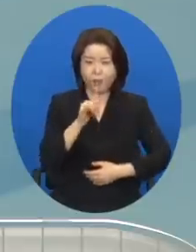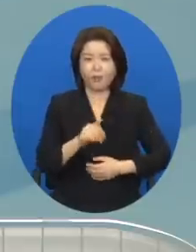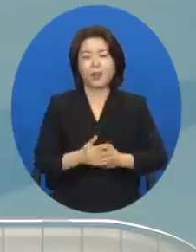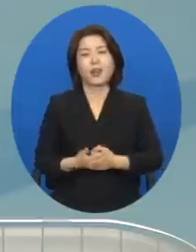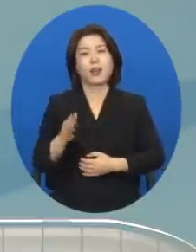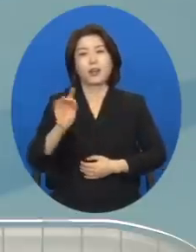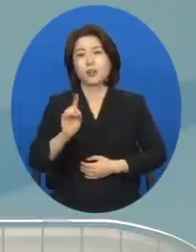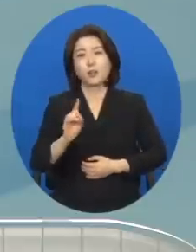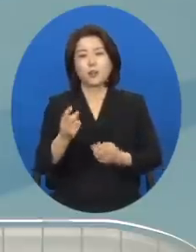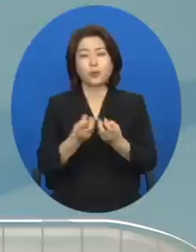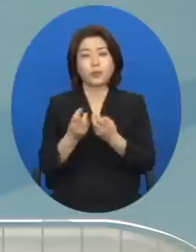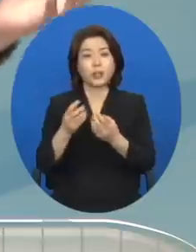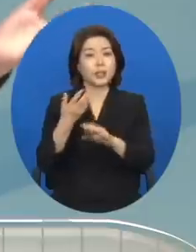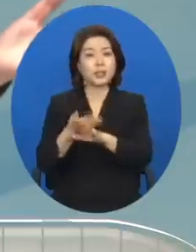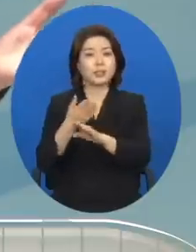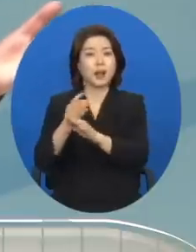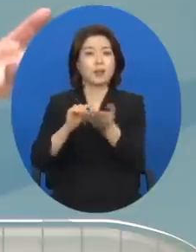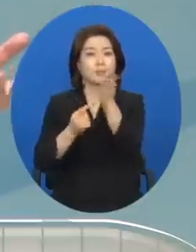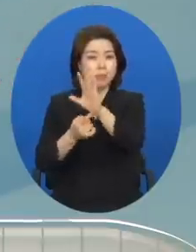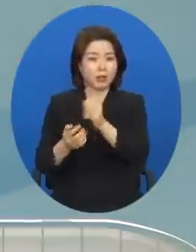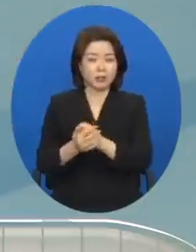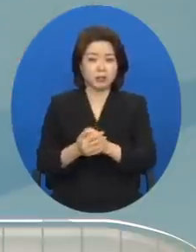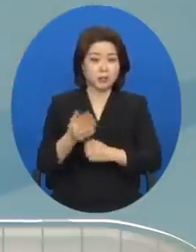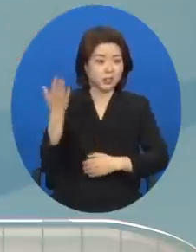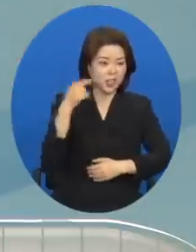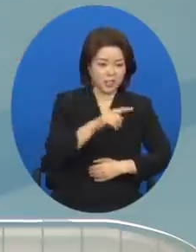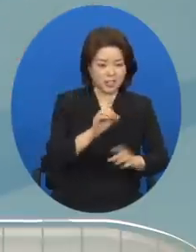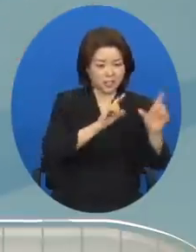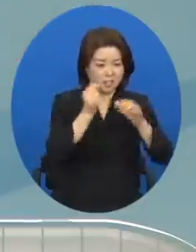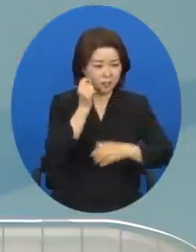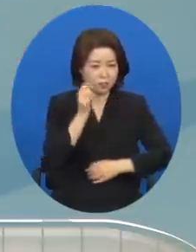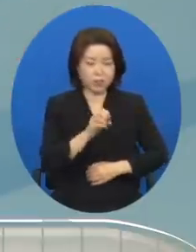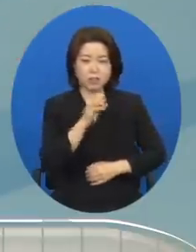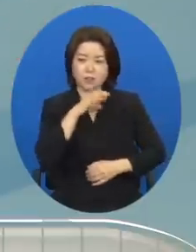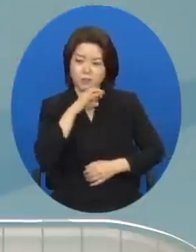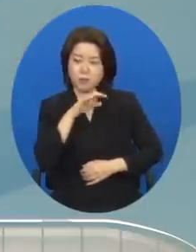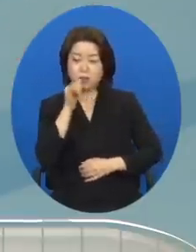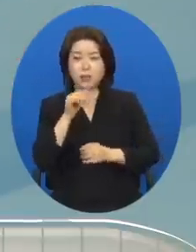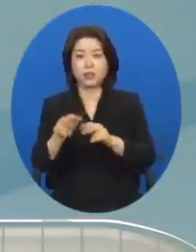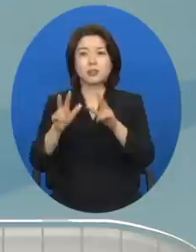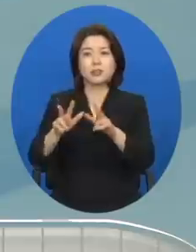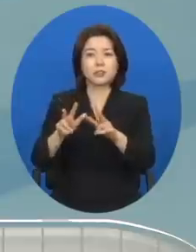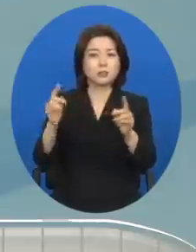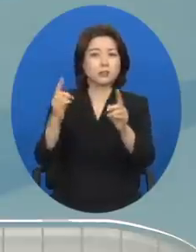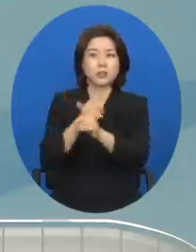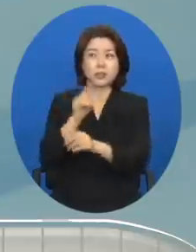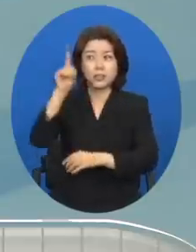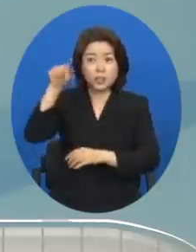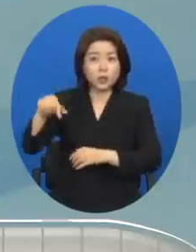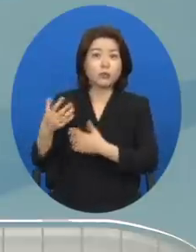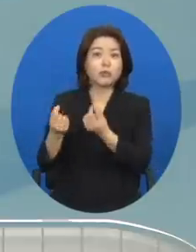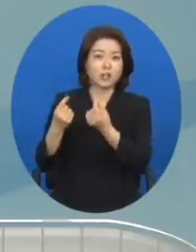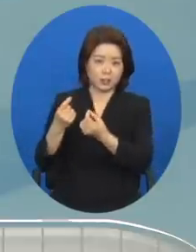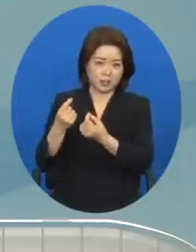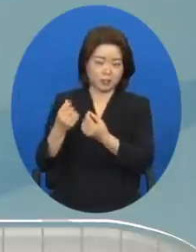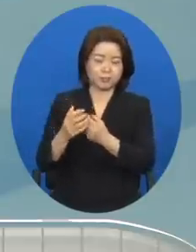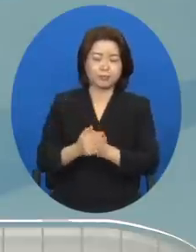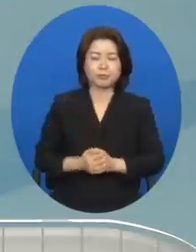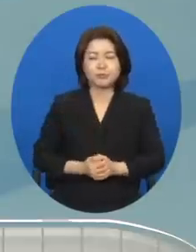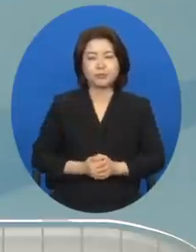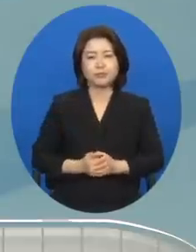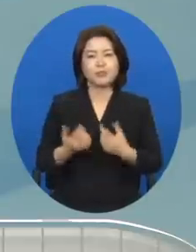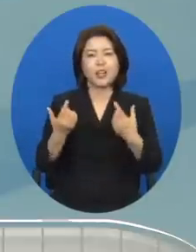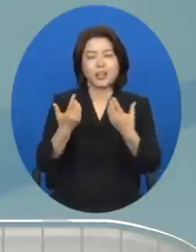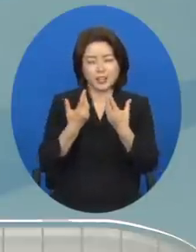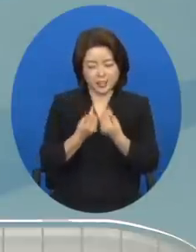어째 그렇게 다르죠? 그전에는 못 살겠다 그러더니 이제는 천국이래니. 우리의 생각이 달라지면 보는